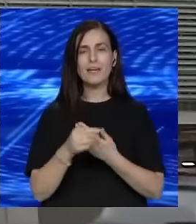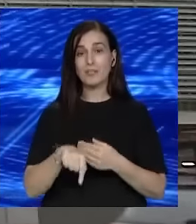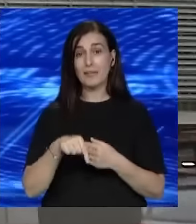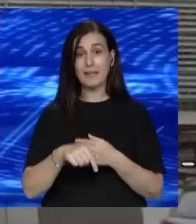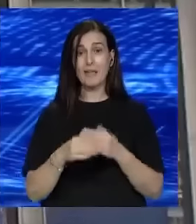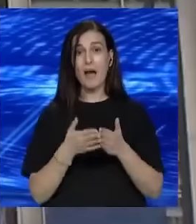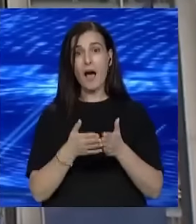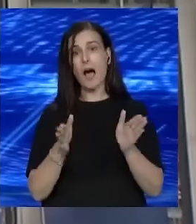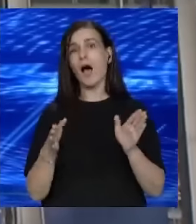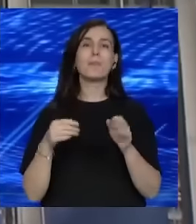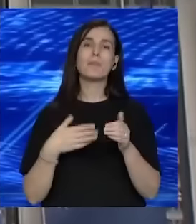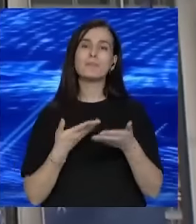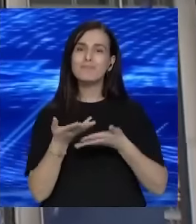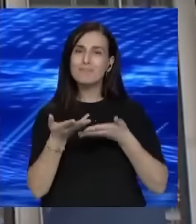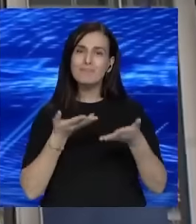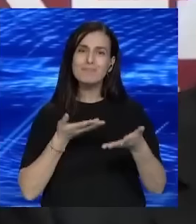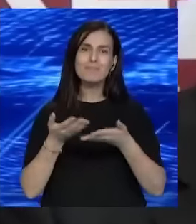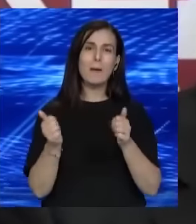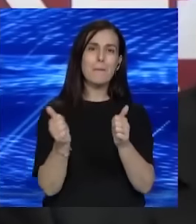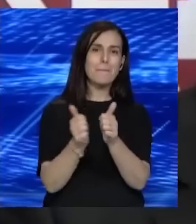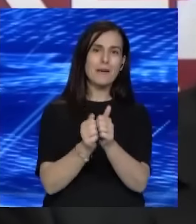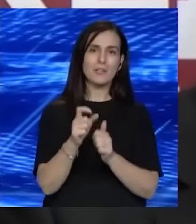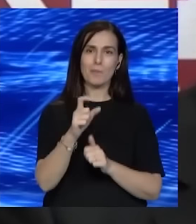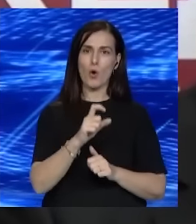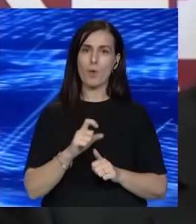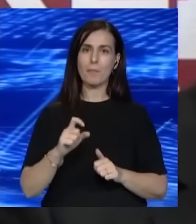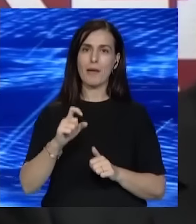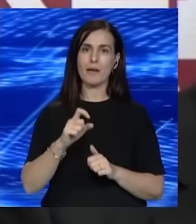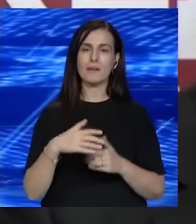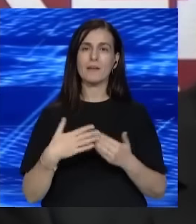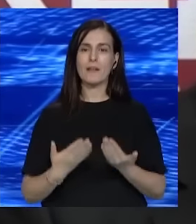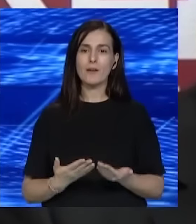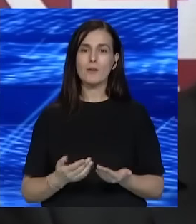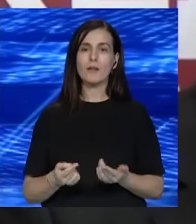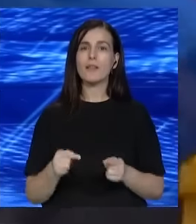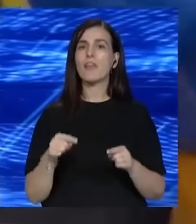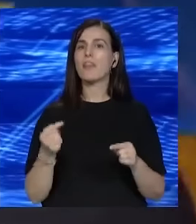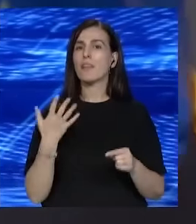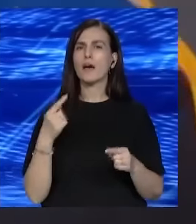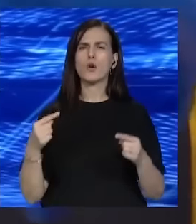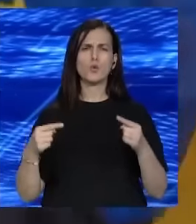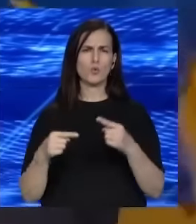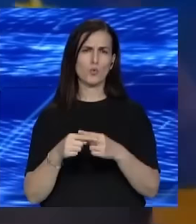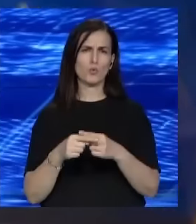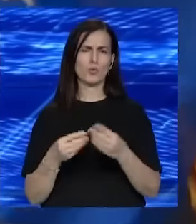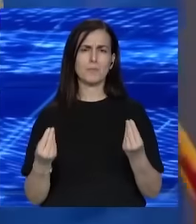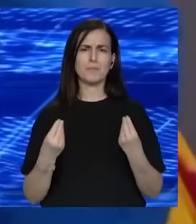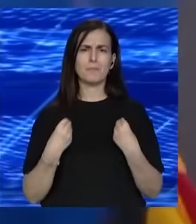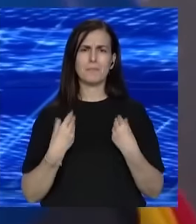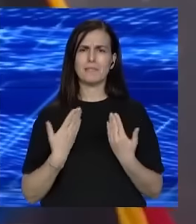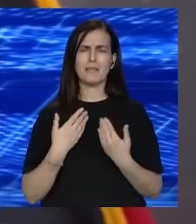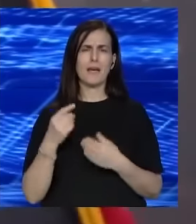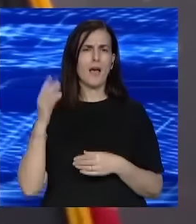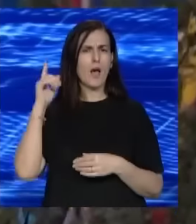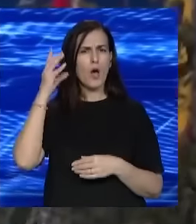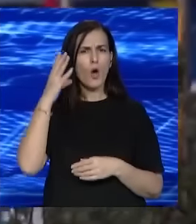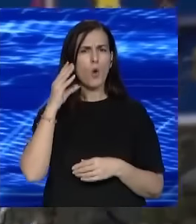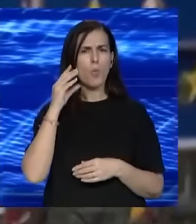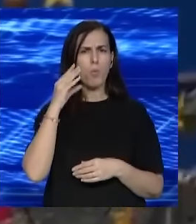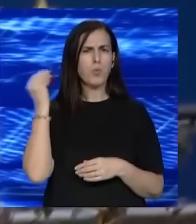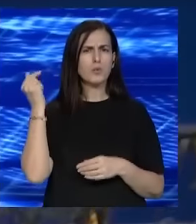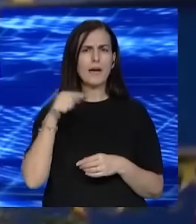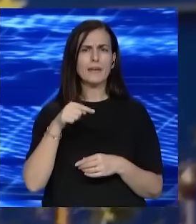e kapitujve të parë të negociatave me Bashkimin Evropian, ndërsa ka dalë kundër kushtit të vendosur nga Bullgaria për ndryshimin